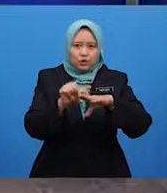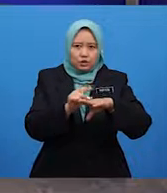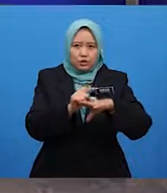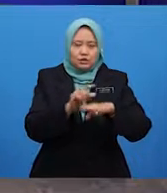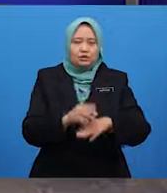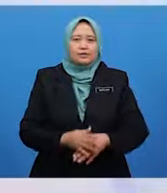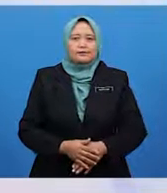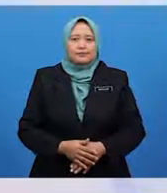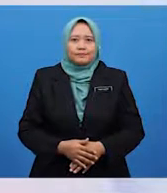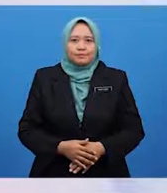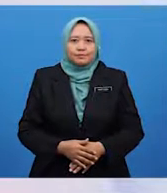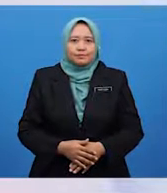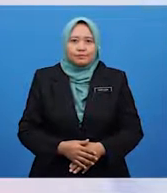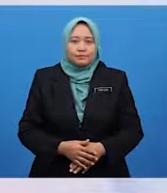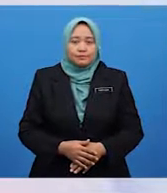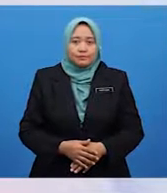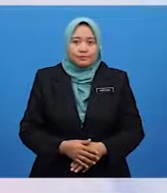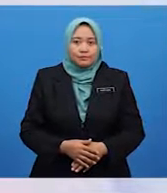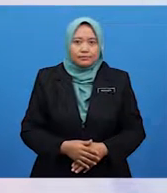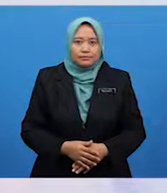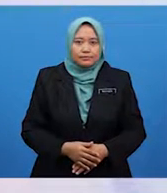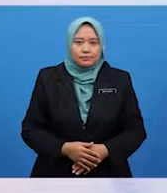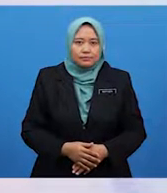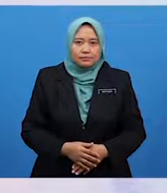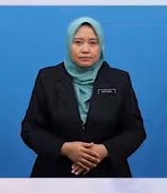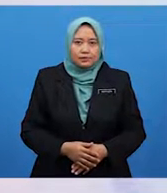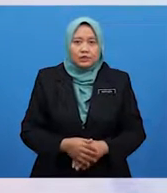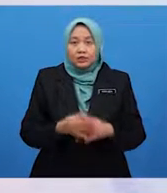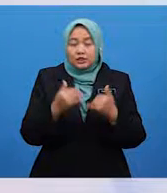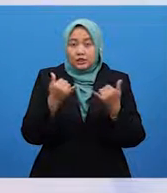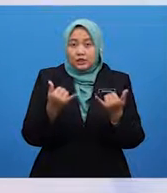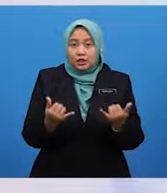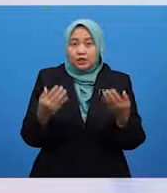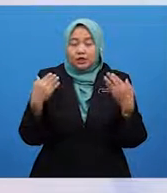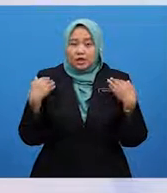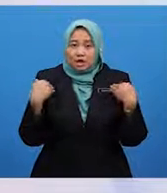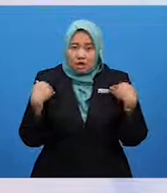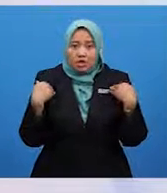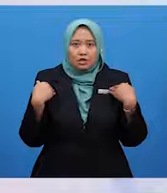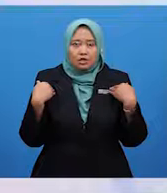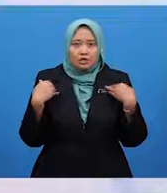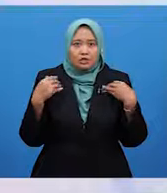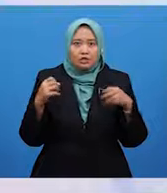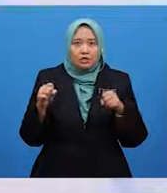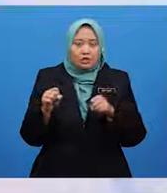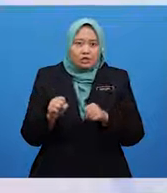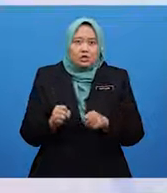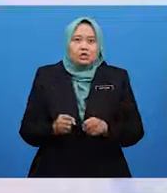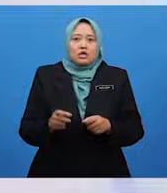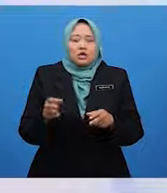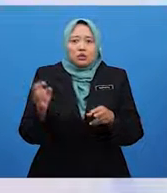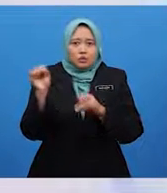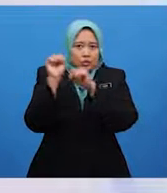Betul-betul. Cuba Cikgu Arif tengok di belakang kita. Tengok banyak karya-karya yang begitu indah, yang